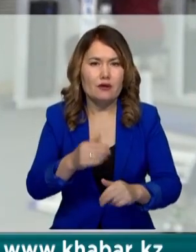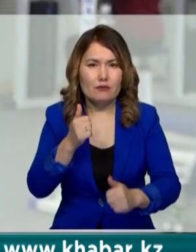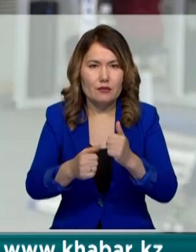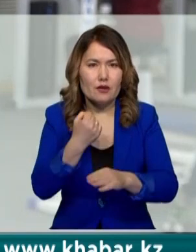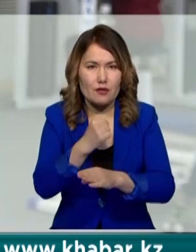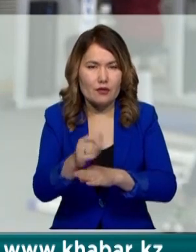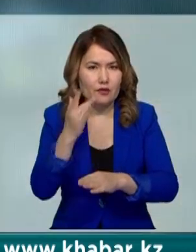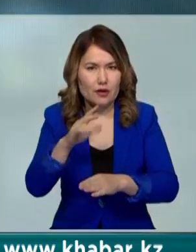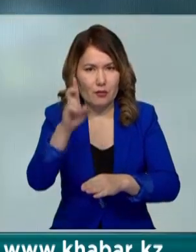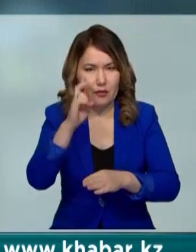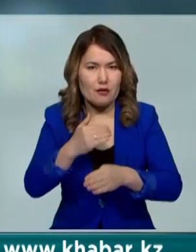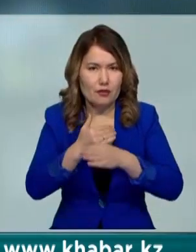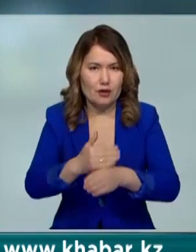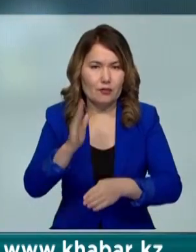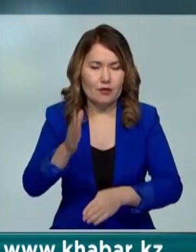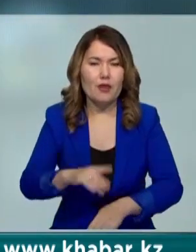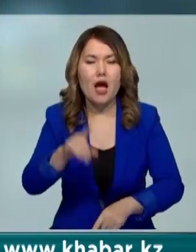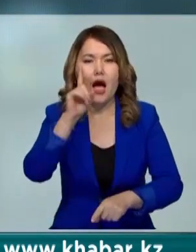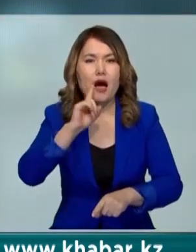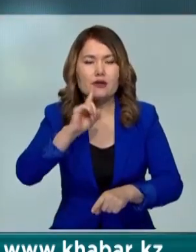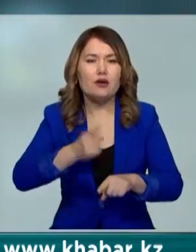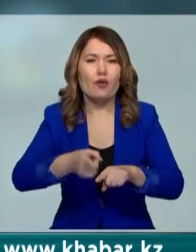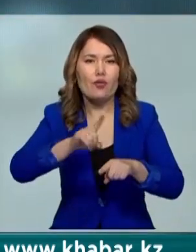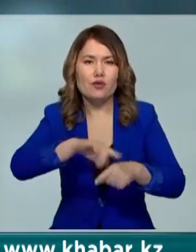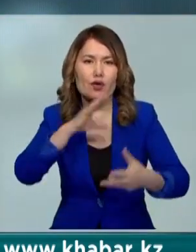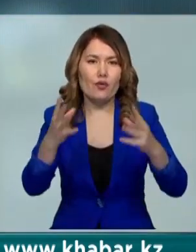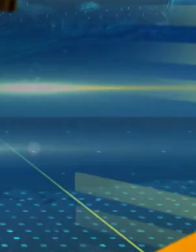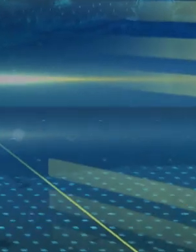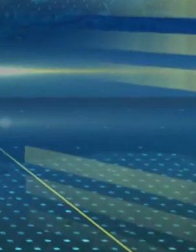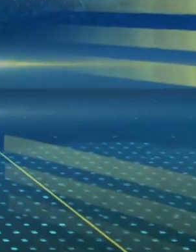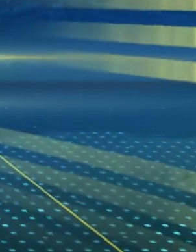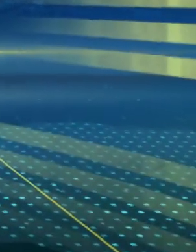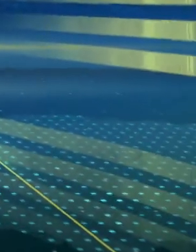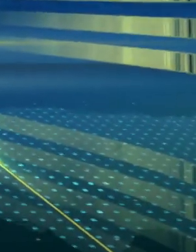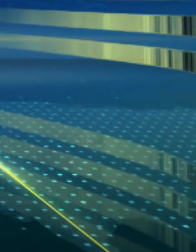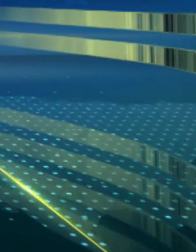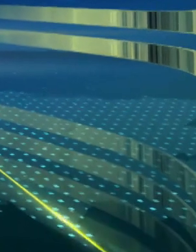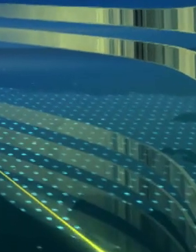бар. Бастарынаның тікелей эфирдегі түскі жаңалықтары осымен тәмәм.